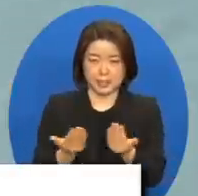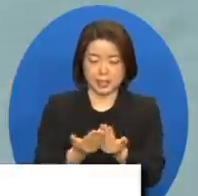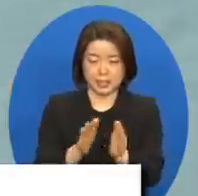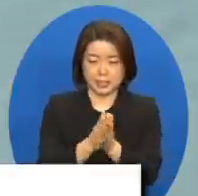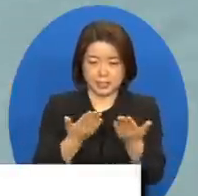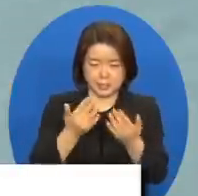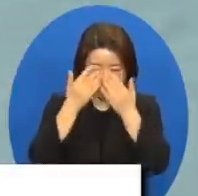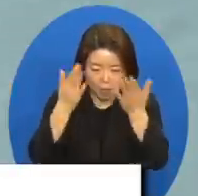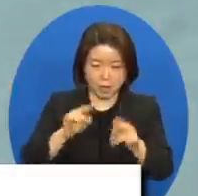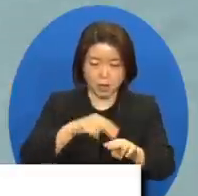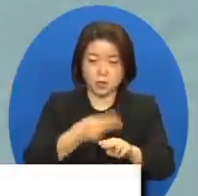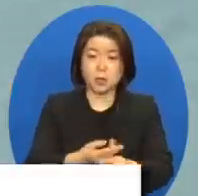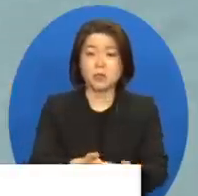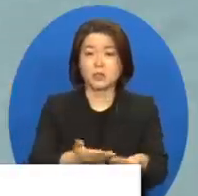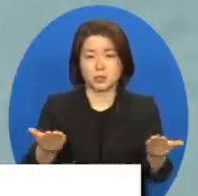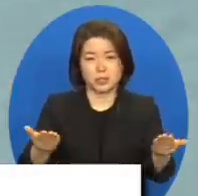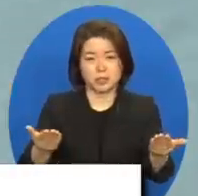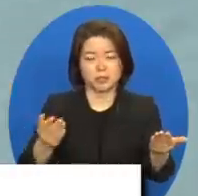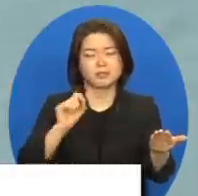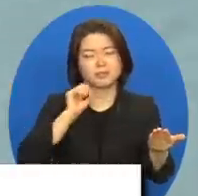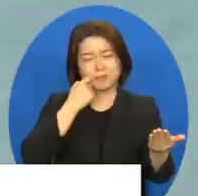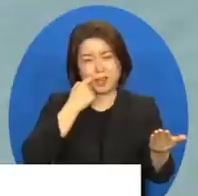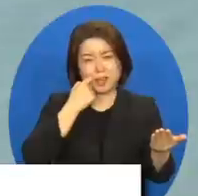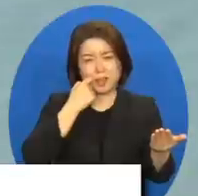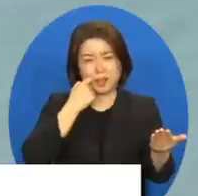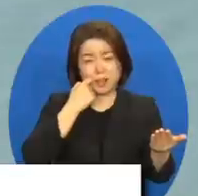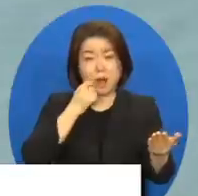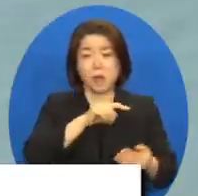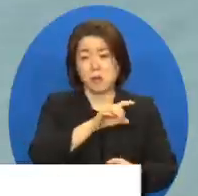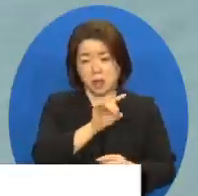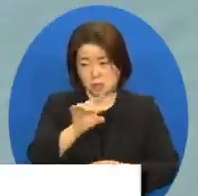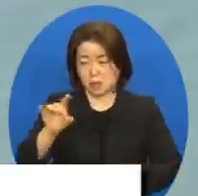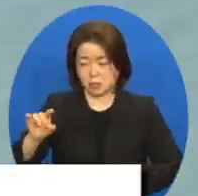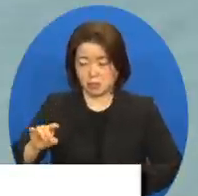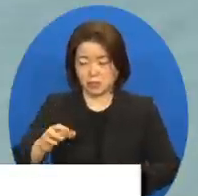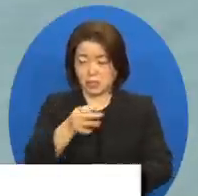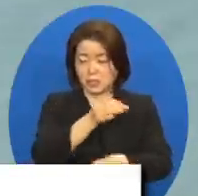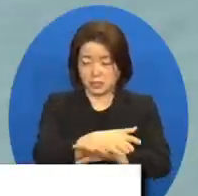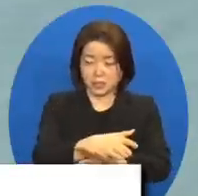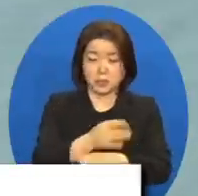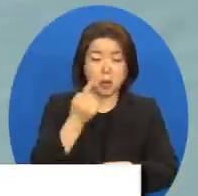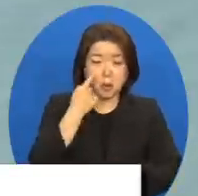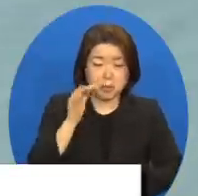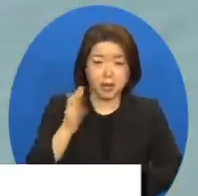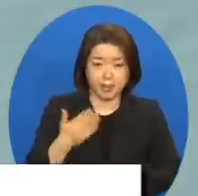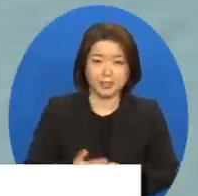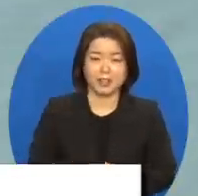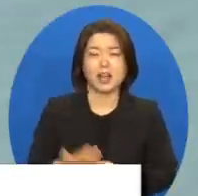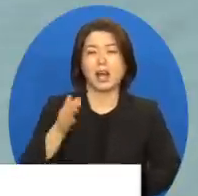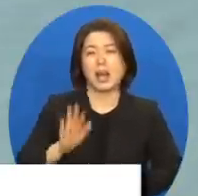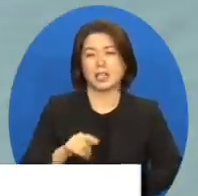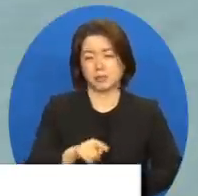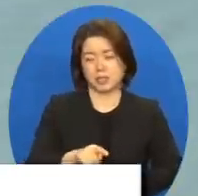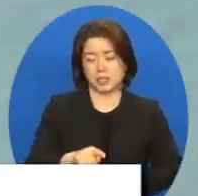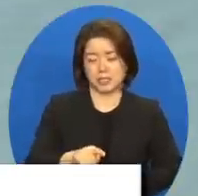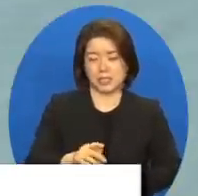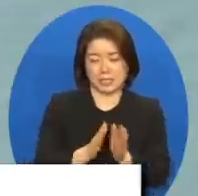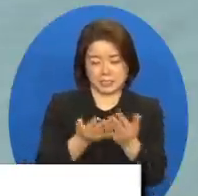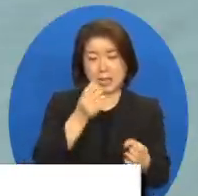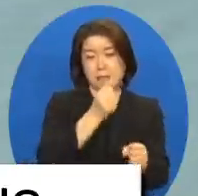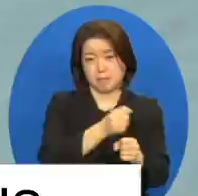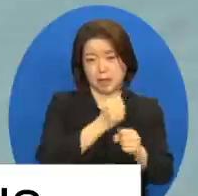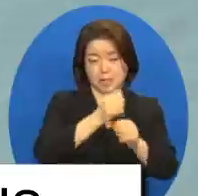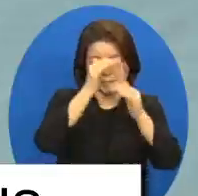권씩 다 드릴 수는 없어요. 천상 사서 보셔야 되죠. 그러나 이 책을 만드는 과정